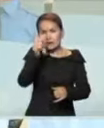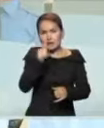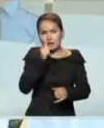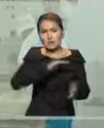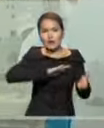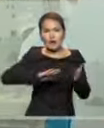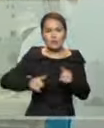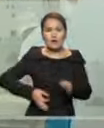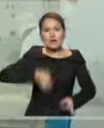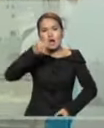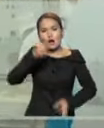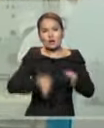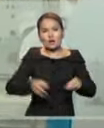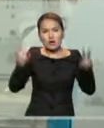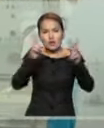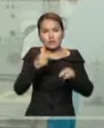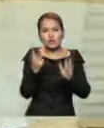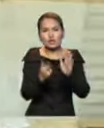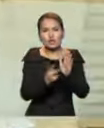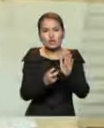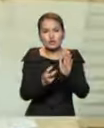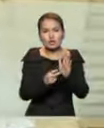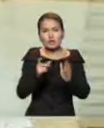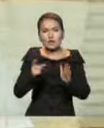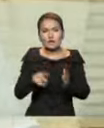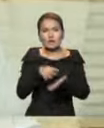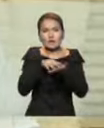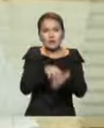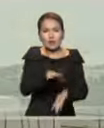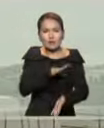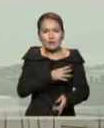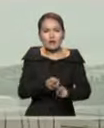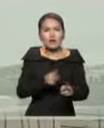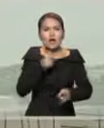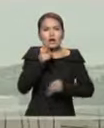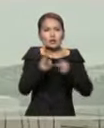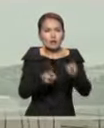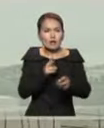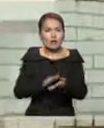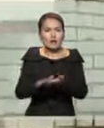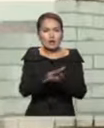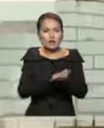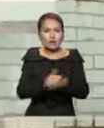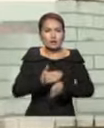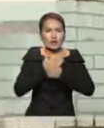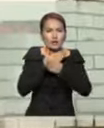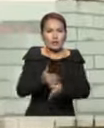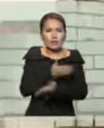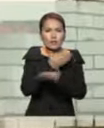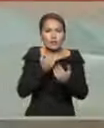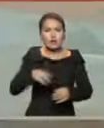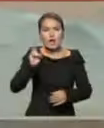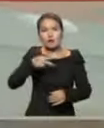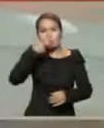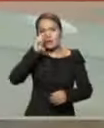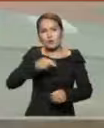мезгілінде қаралмаған арыздардың саны 700-ден асып кеткен. Кәсіпкерлердің арыз шағымы бойынша тексеру жүргізген қалалық прокуратура қазір айыптыларды